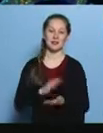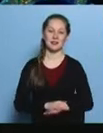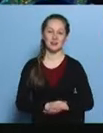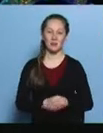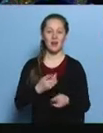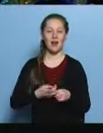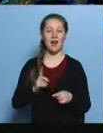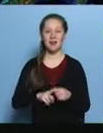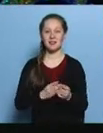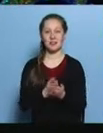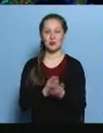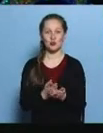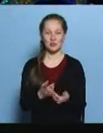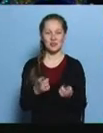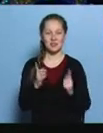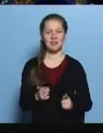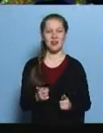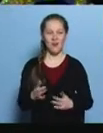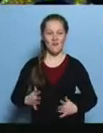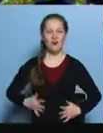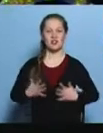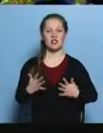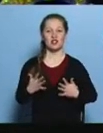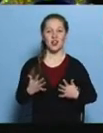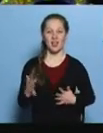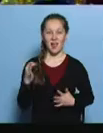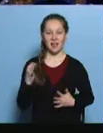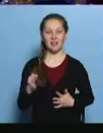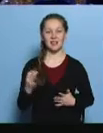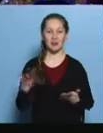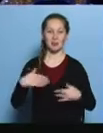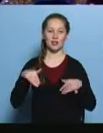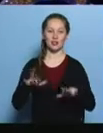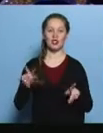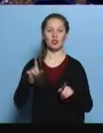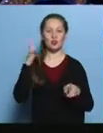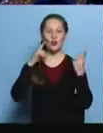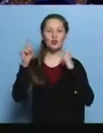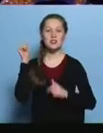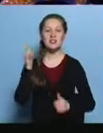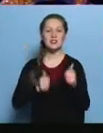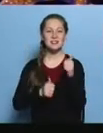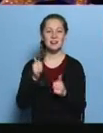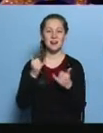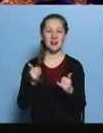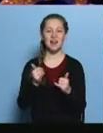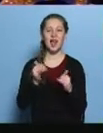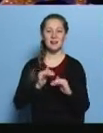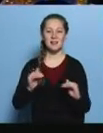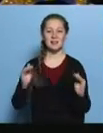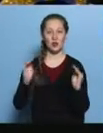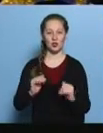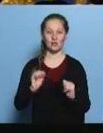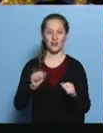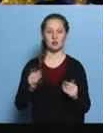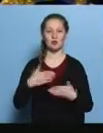это заслуживает истинного восхищения. И поэтому решили, что творческие состязания для людей с ограниченными возможностями мы